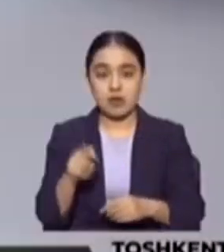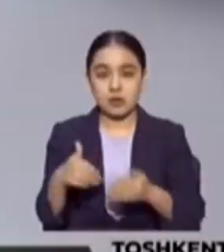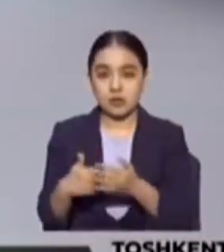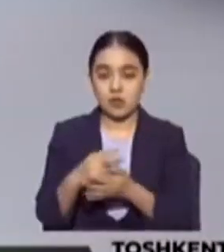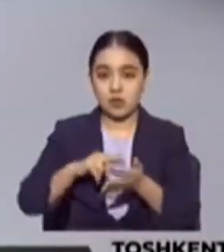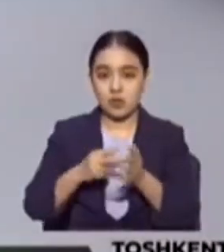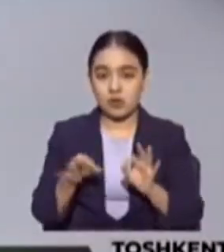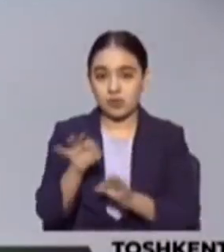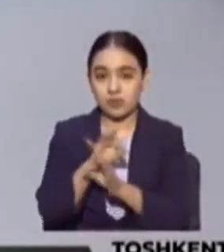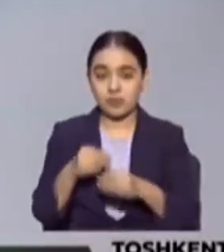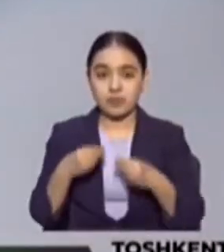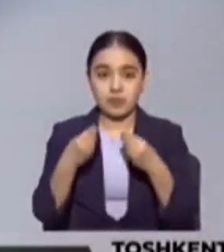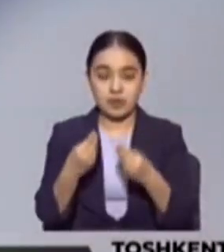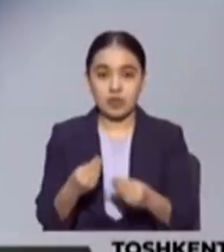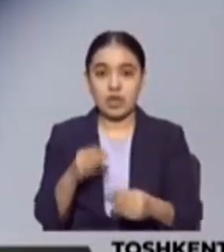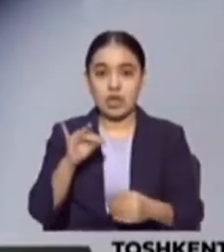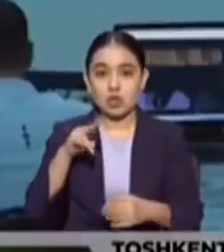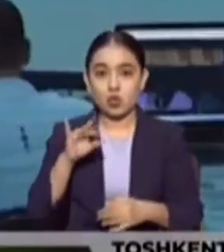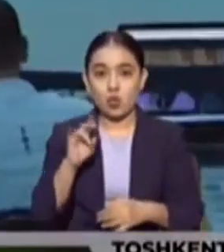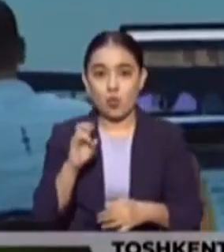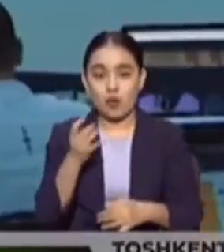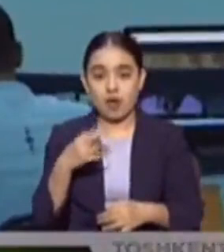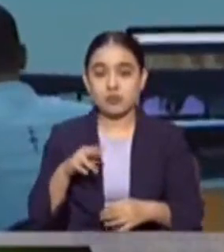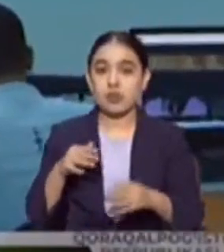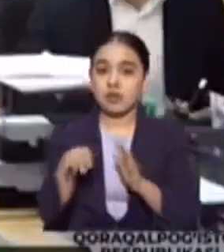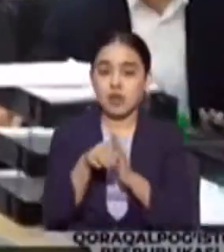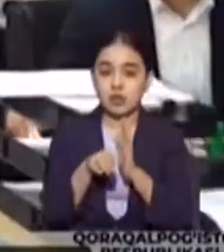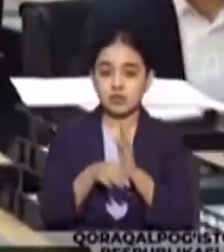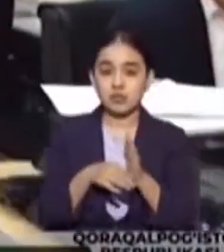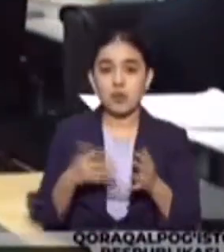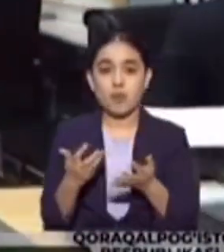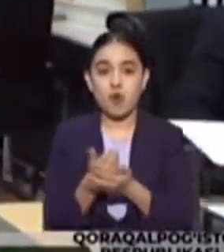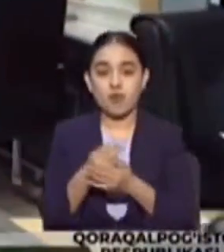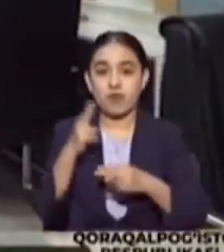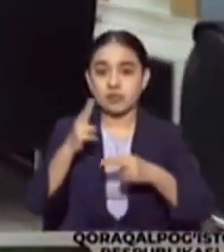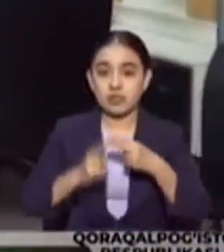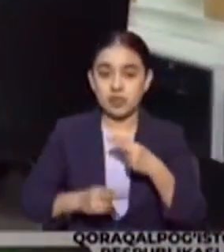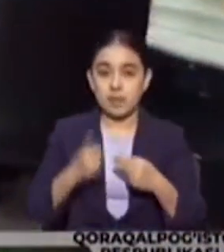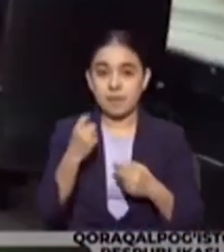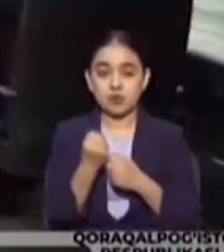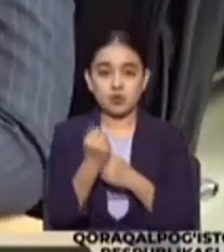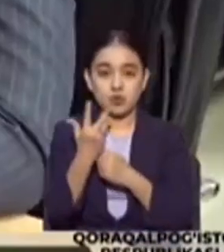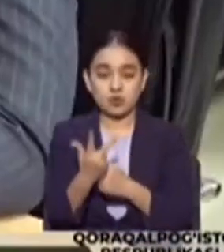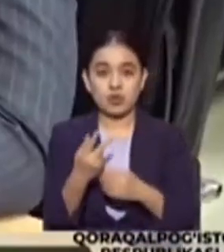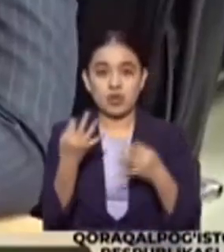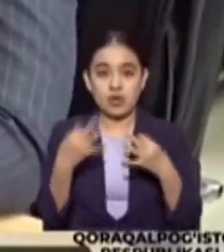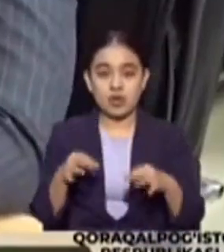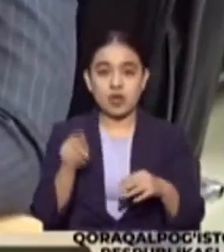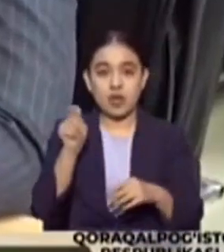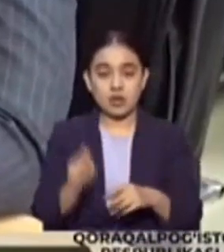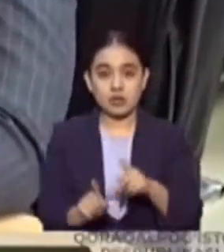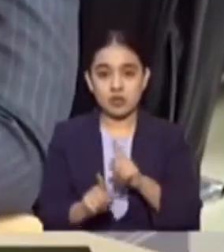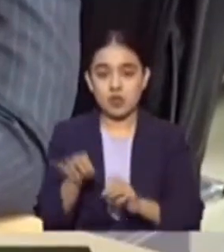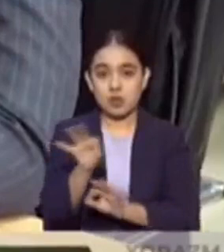loyihalarini qo'llab-quvvatlashga qaratilgan inkubatsiya va akseleratsiya dasturlarini muvaffaqiyatli yakunlagan 113 ta istiqbolli startup